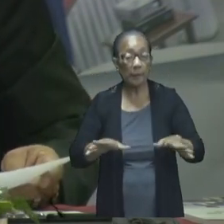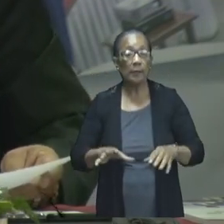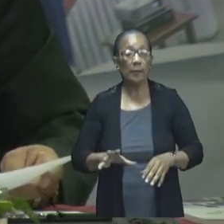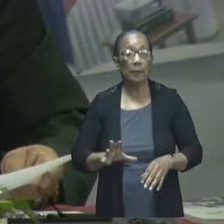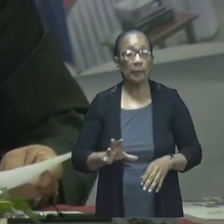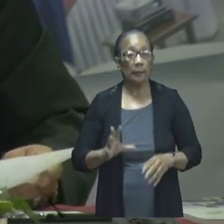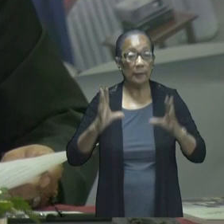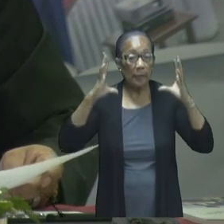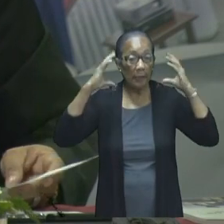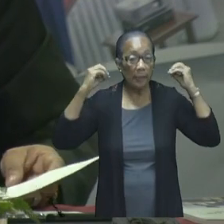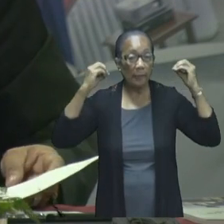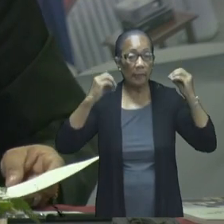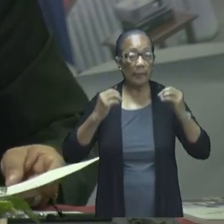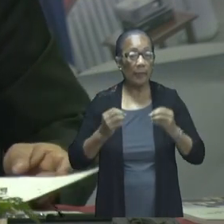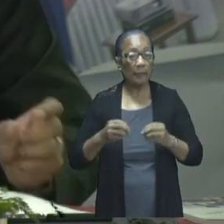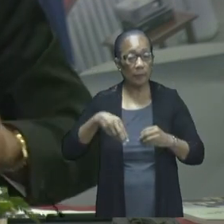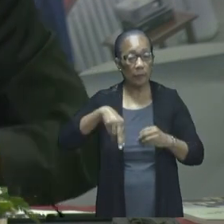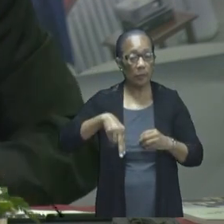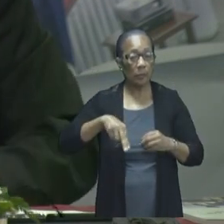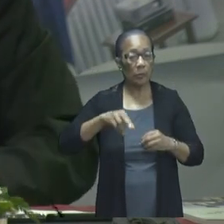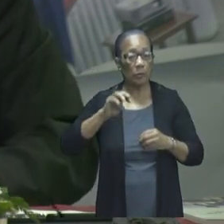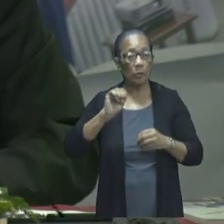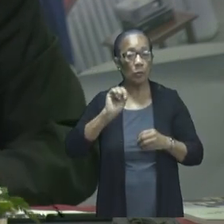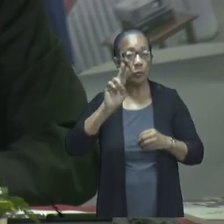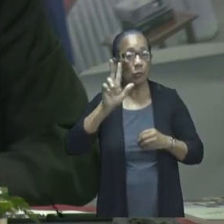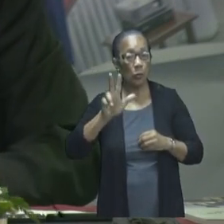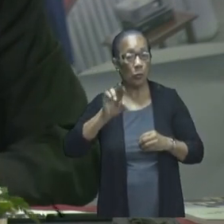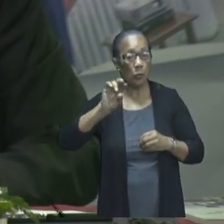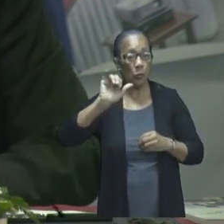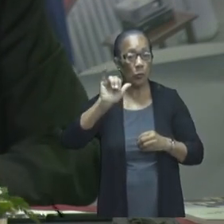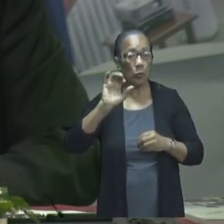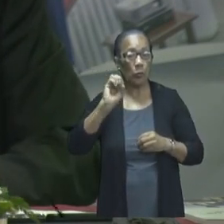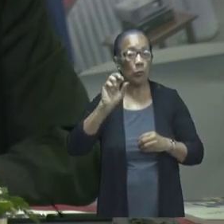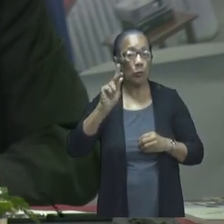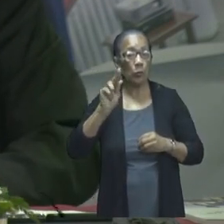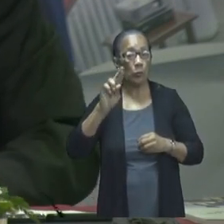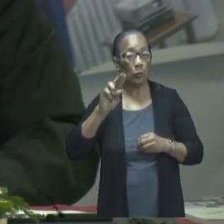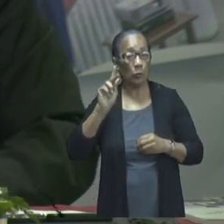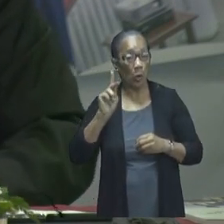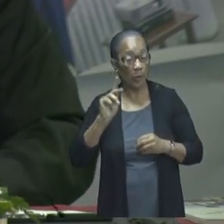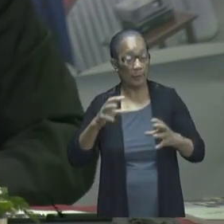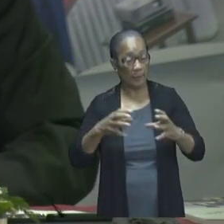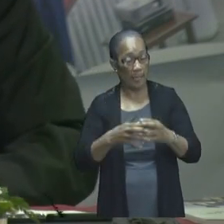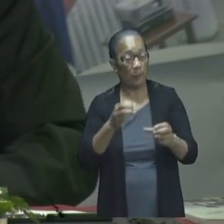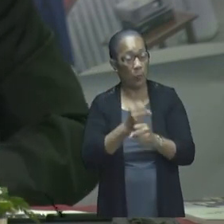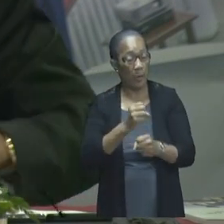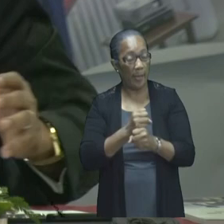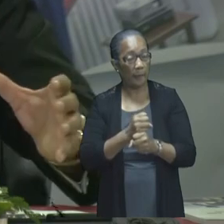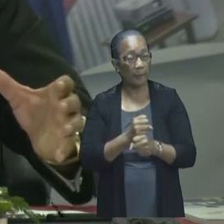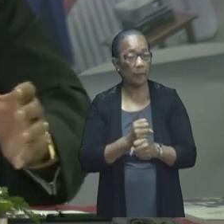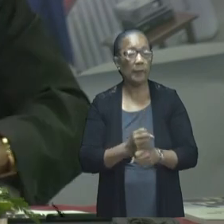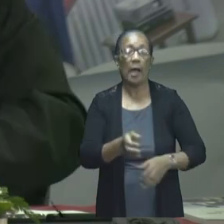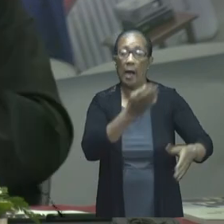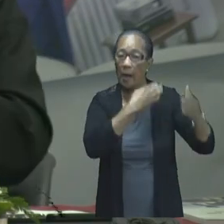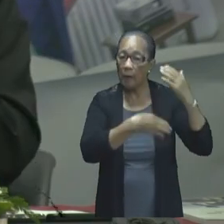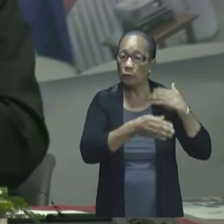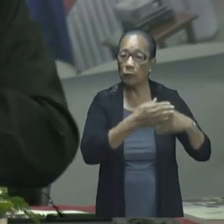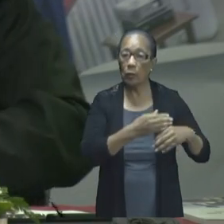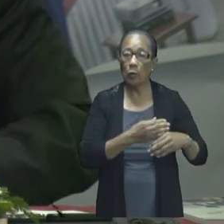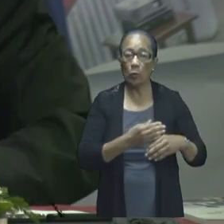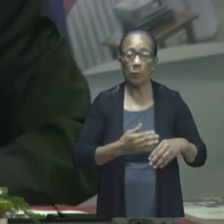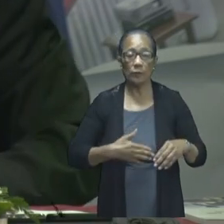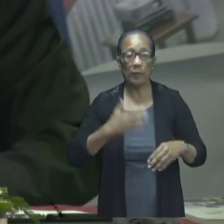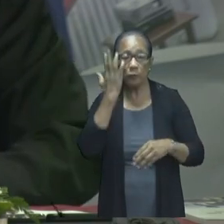new york diaspora gemeenschappen wordt een oh samengewerkt en waarbij een u er ook vast producten afgenomen wordt vanuit suriname